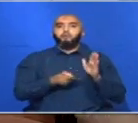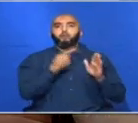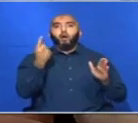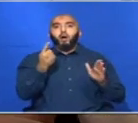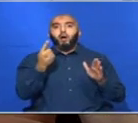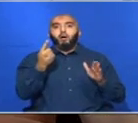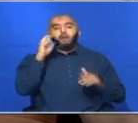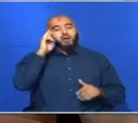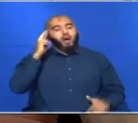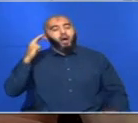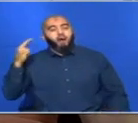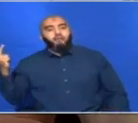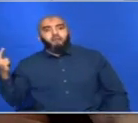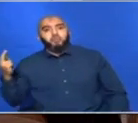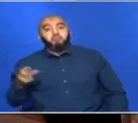الحلم